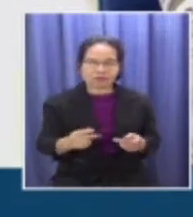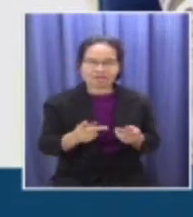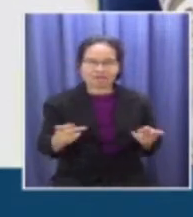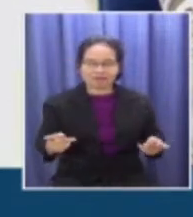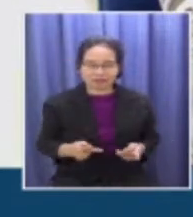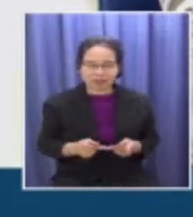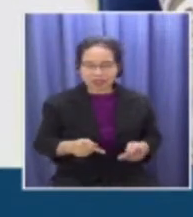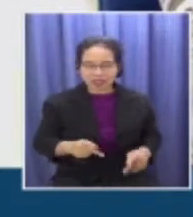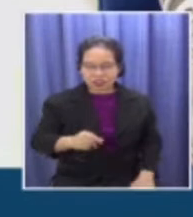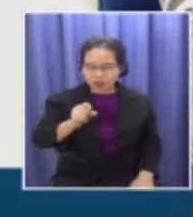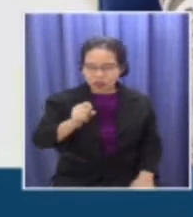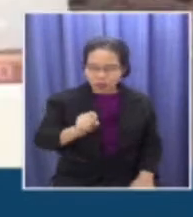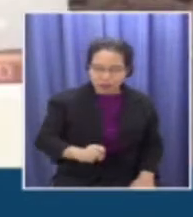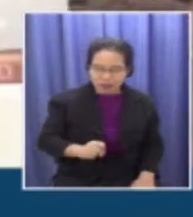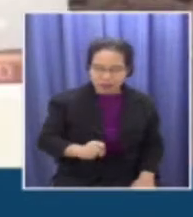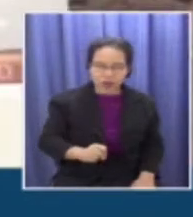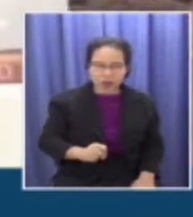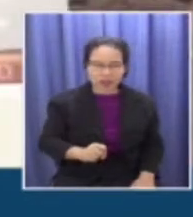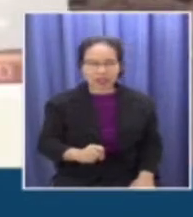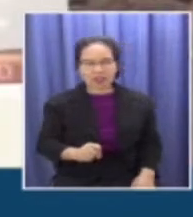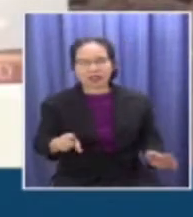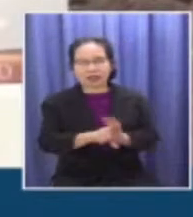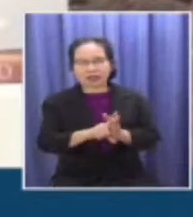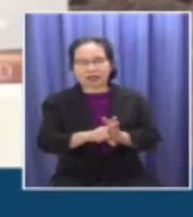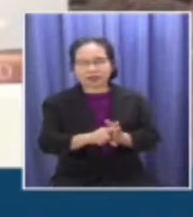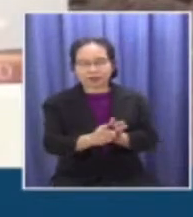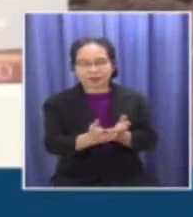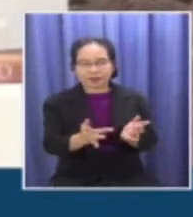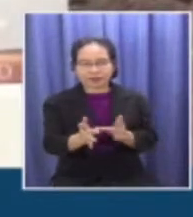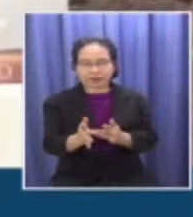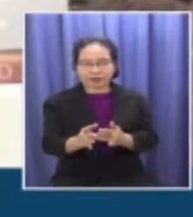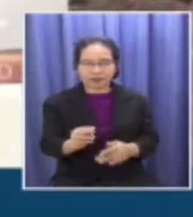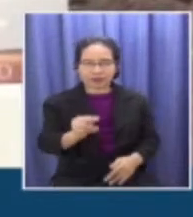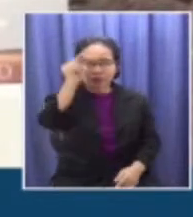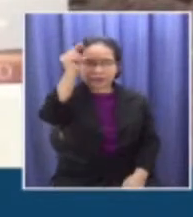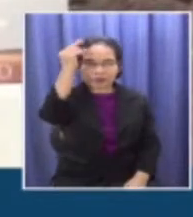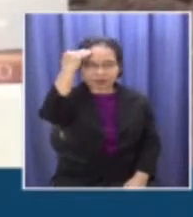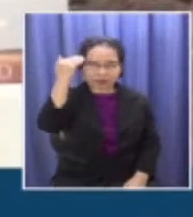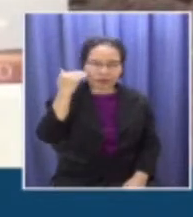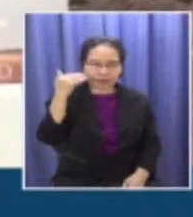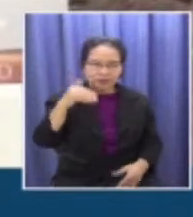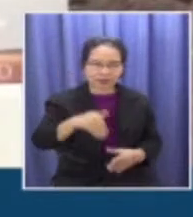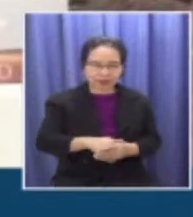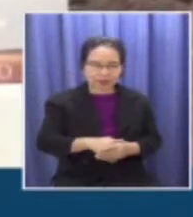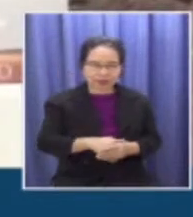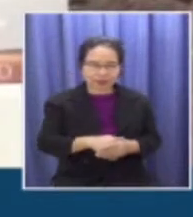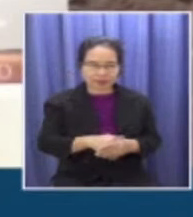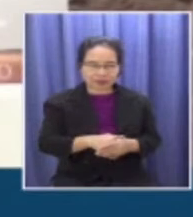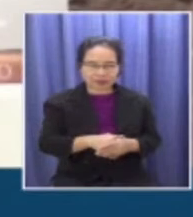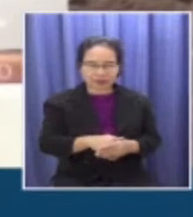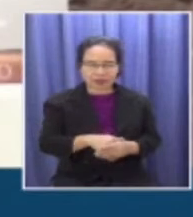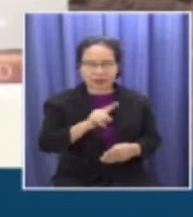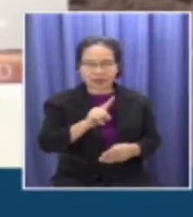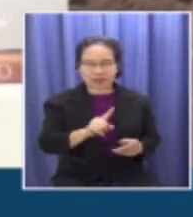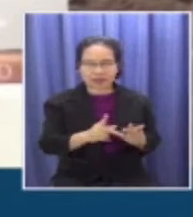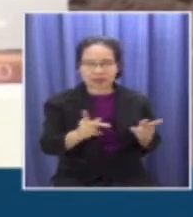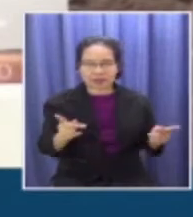Korea nkwa na communist aban a yɛnye Nyankopɔn nie wɔ mpo mmeammea ahodoɔ